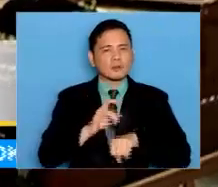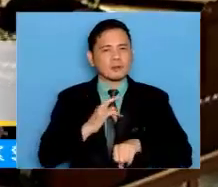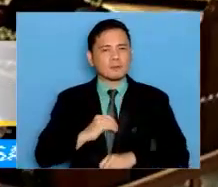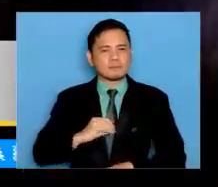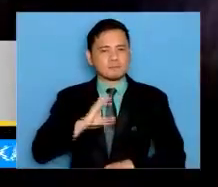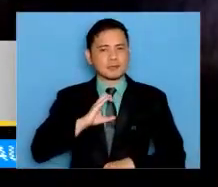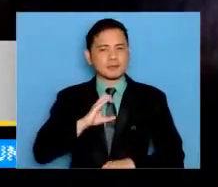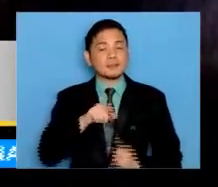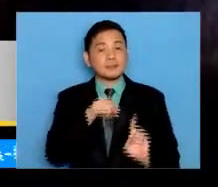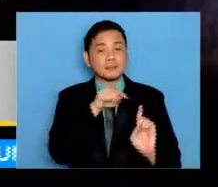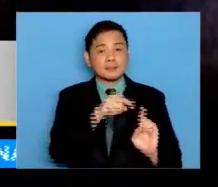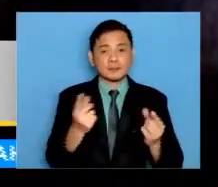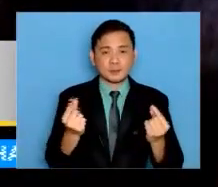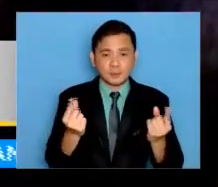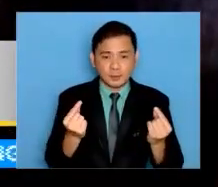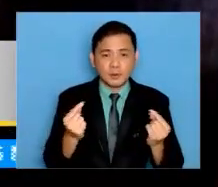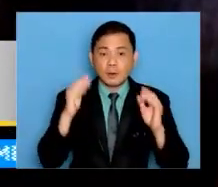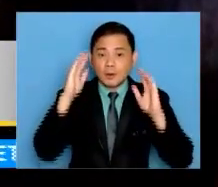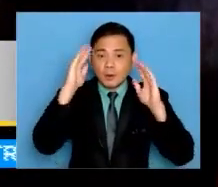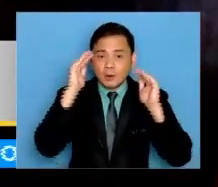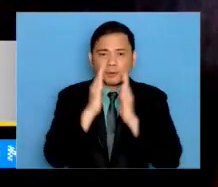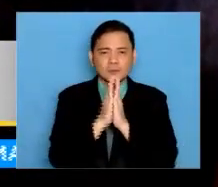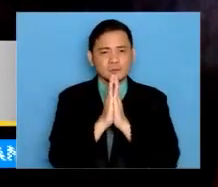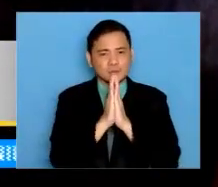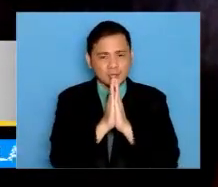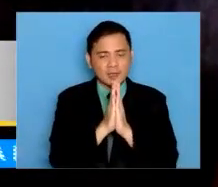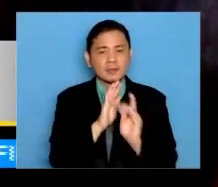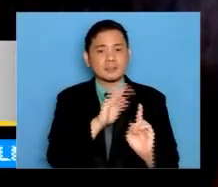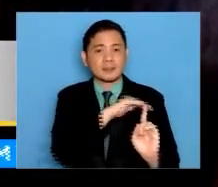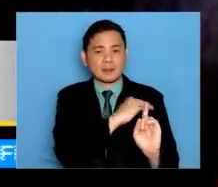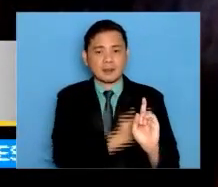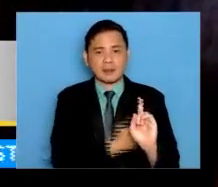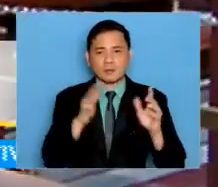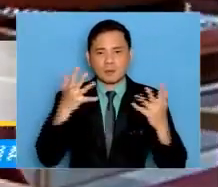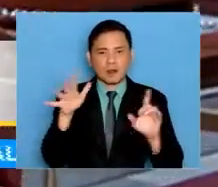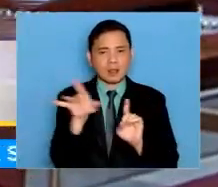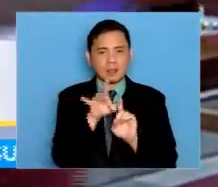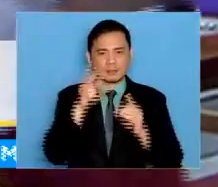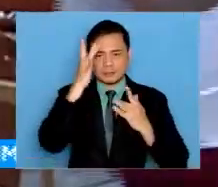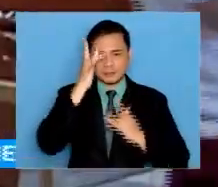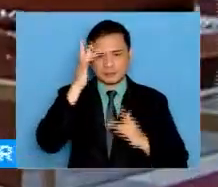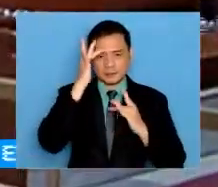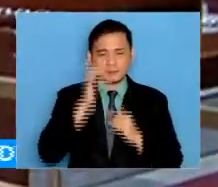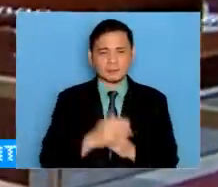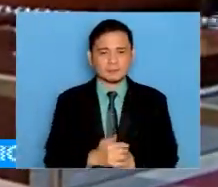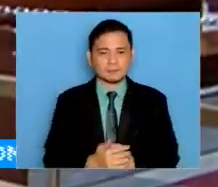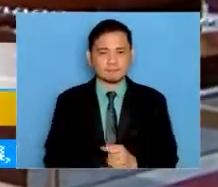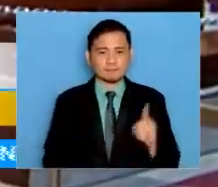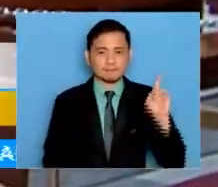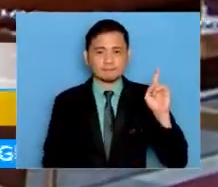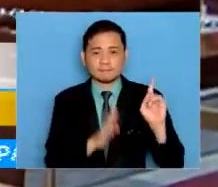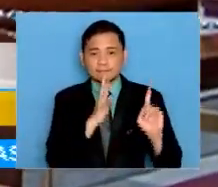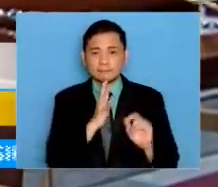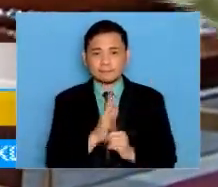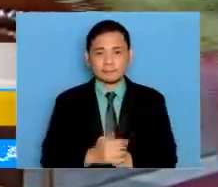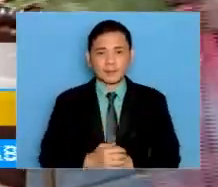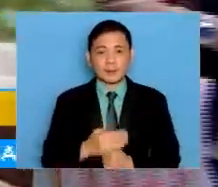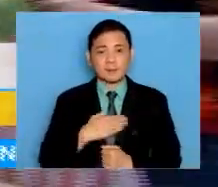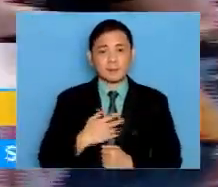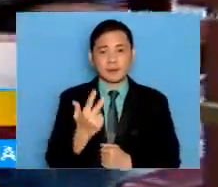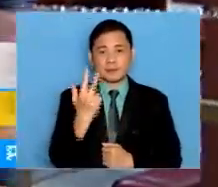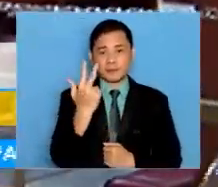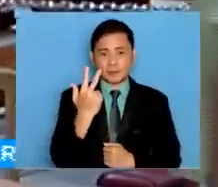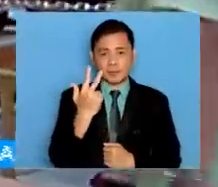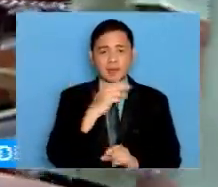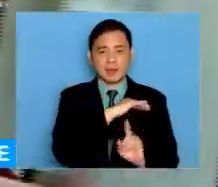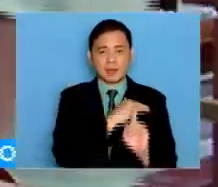na huwag na sanang magkasakit ang kanyang anak. Yung nagkasakit po ng malubha yung pangatlo kong anak, sabi